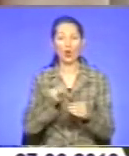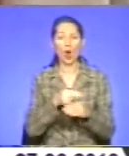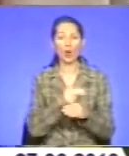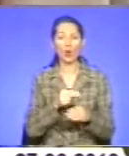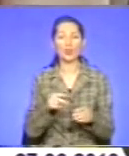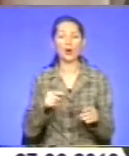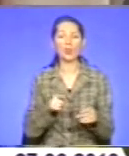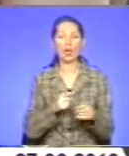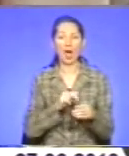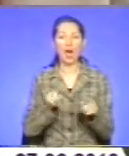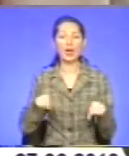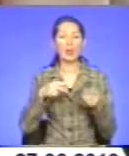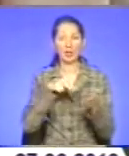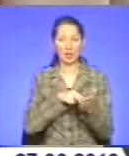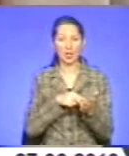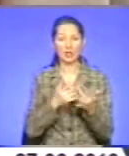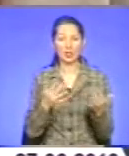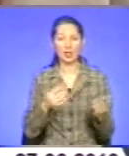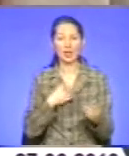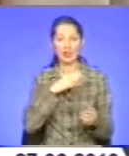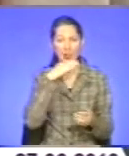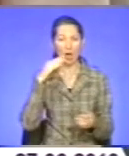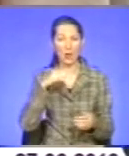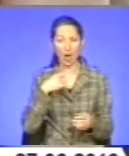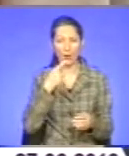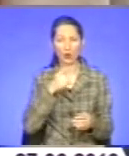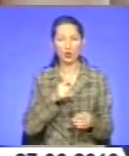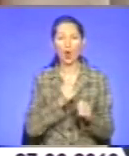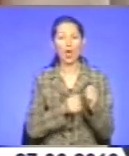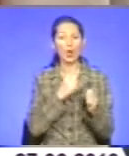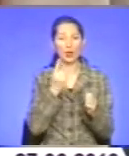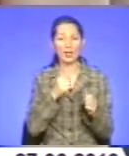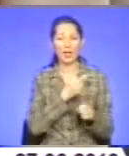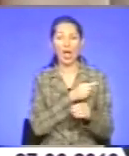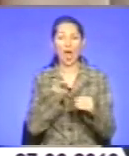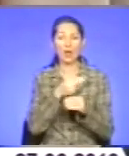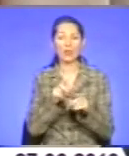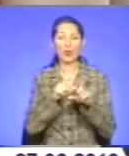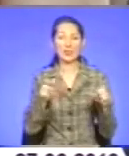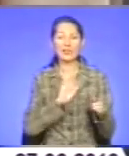Я от так багато кажу, щоб було всіх розуміння, що жоден лікувальний заклад не буде закритий.